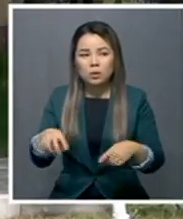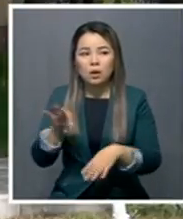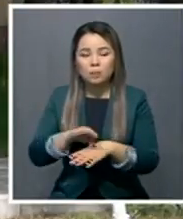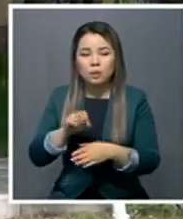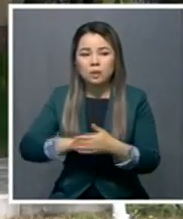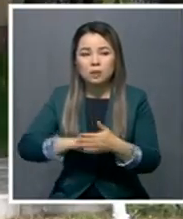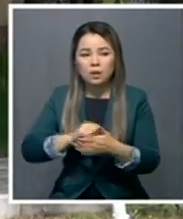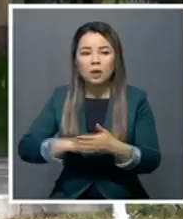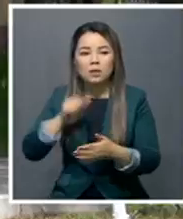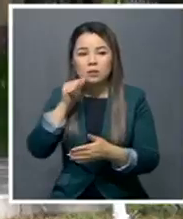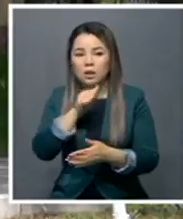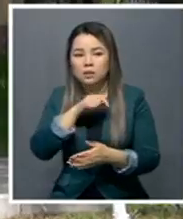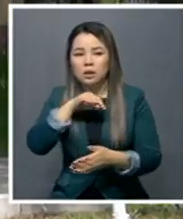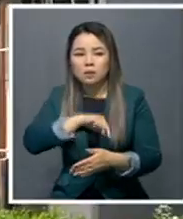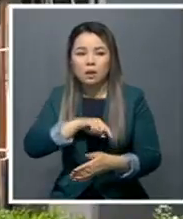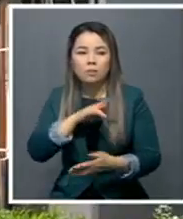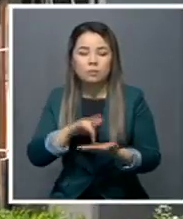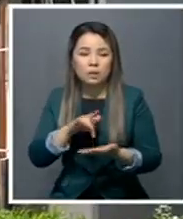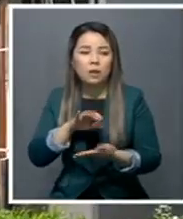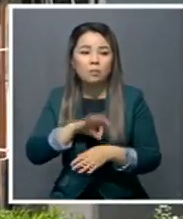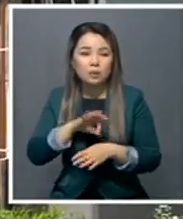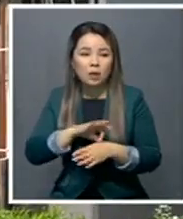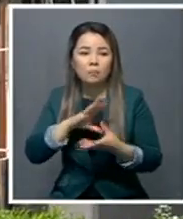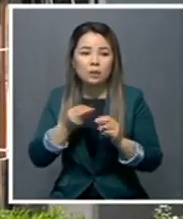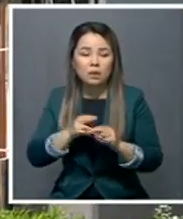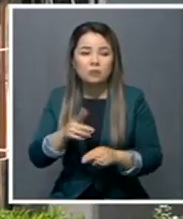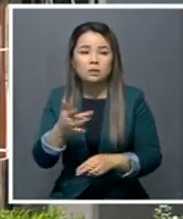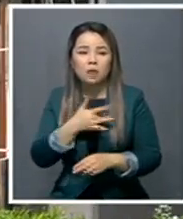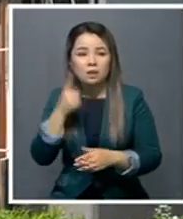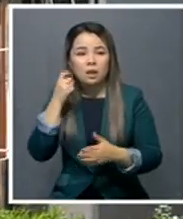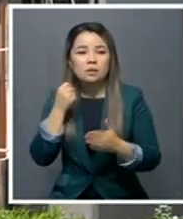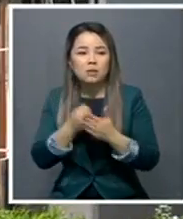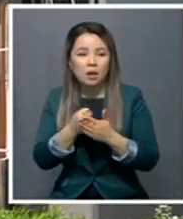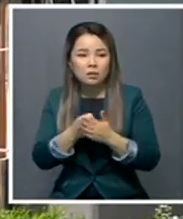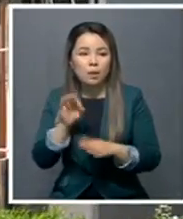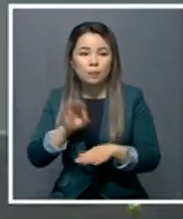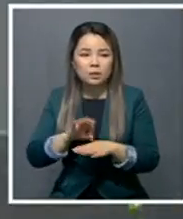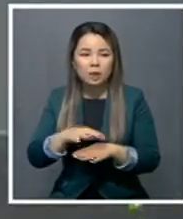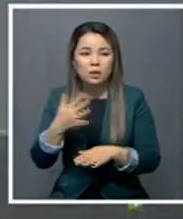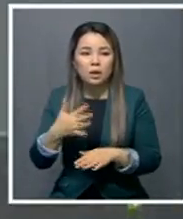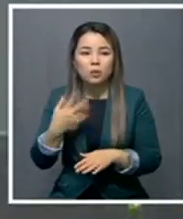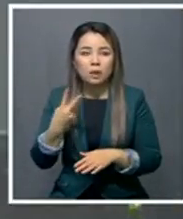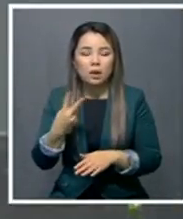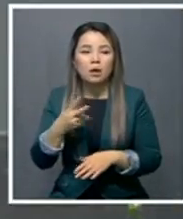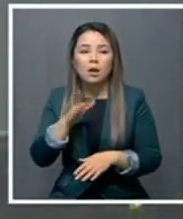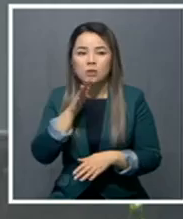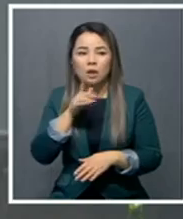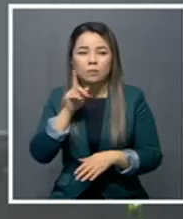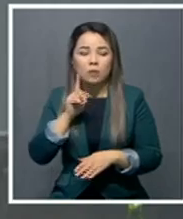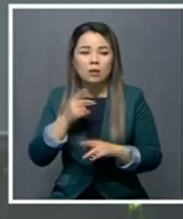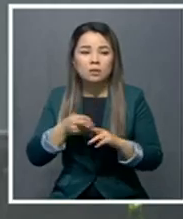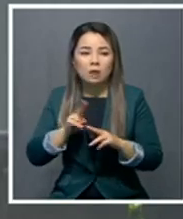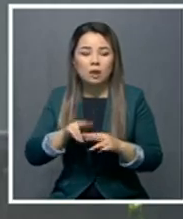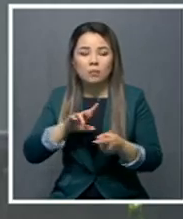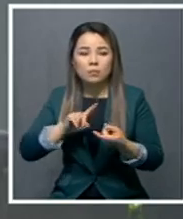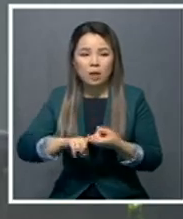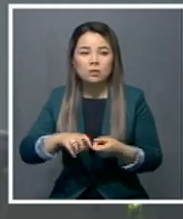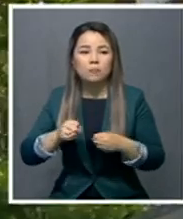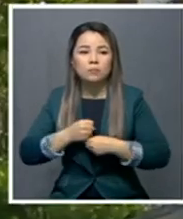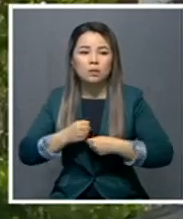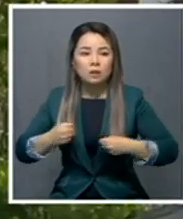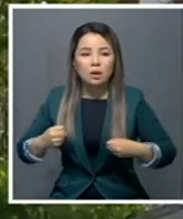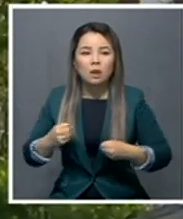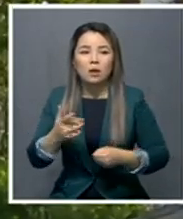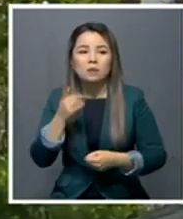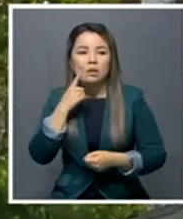да себеп болған. Жүрек ауруы мен қан қысымынан бөлек 52 жастағы азамат қант диабетіне және семіздікке шалдыққан. Осы